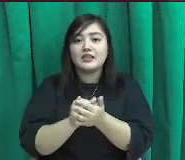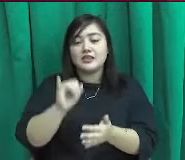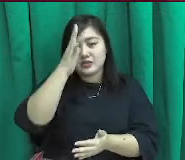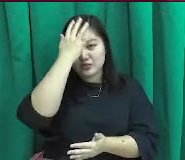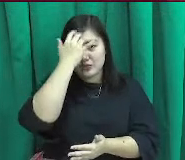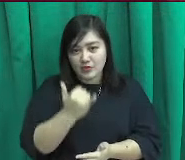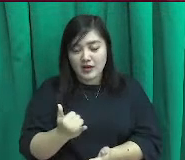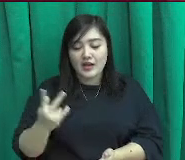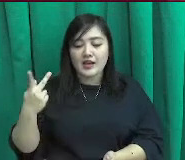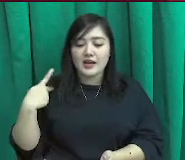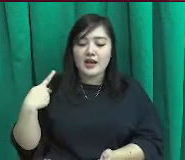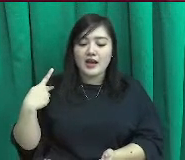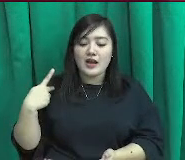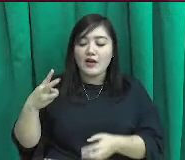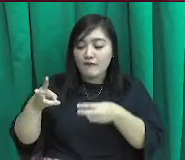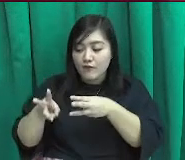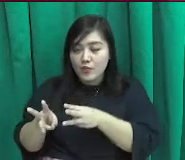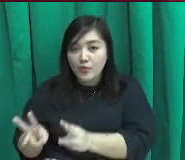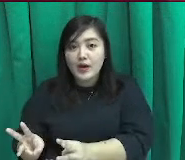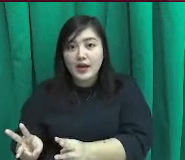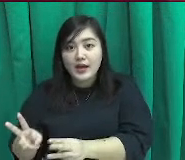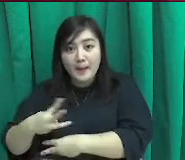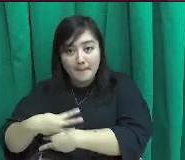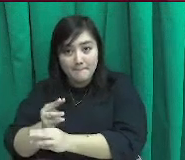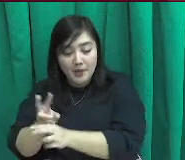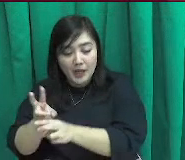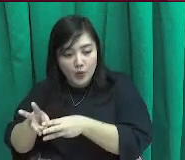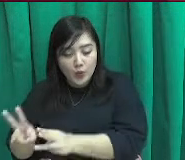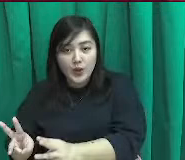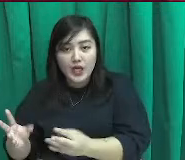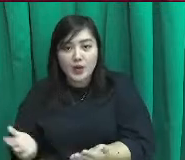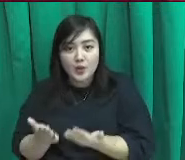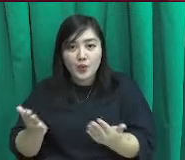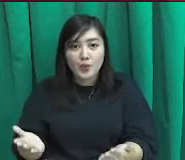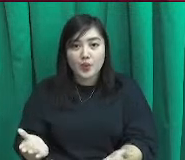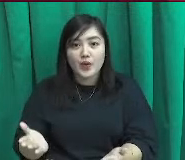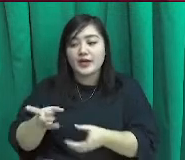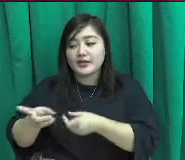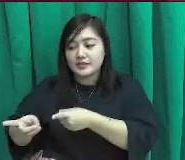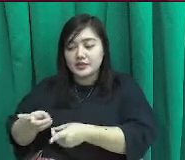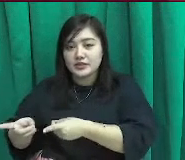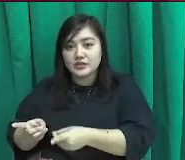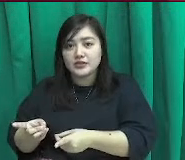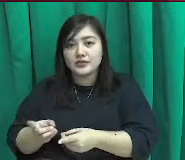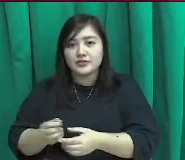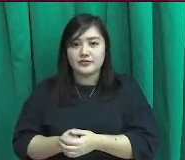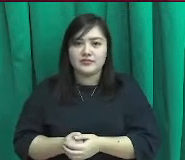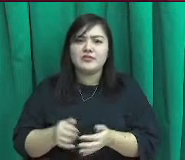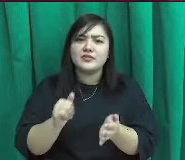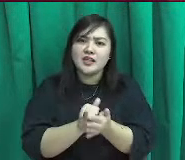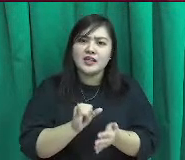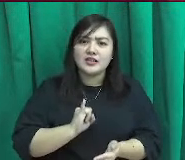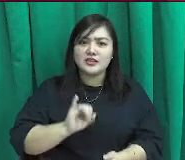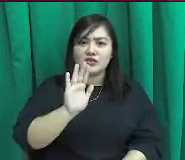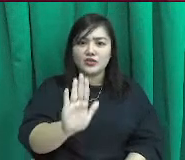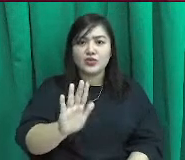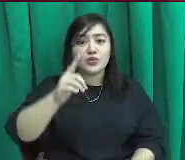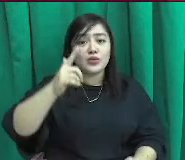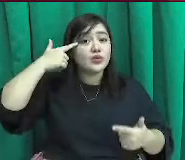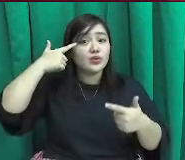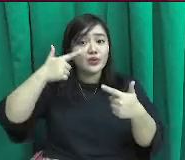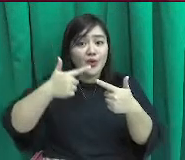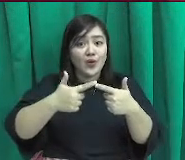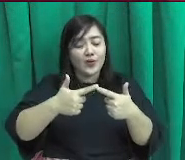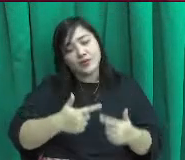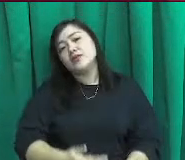gapangan. Yeah. Upang sa ganun, kung saan mo gustong pagapangin yan, ay doon talaga. Which is, yun ang goal mo sa iyong pamilya. Which is,